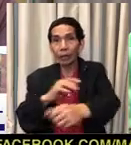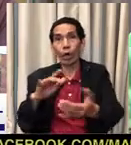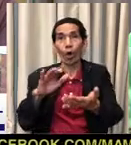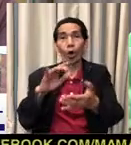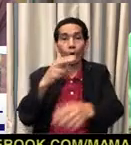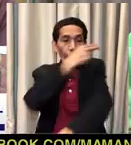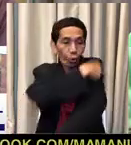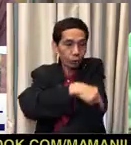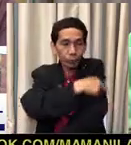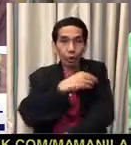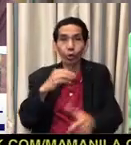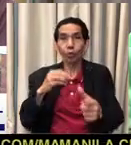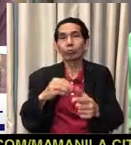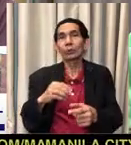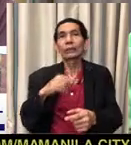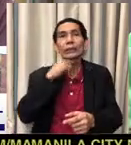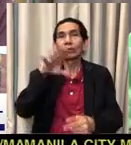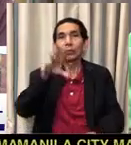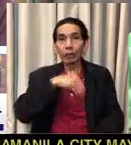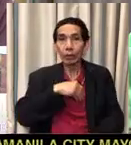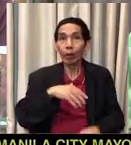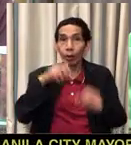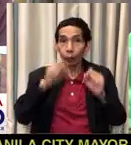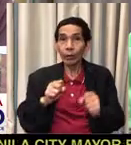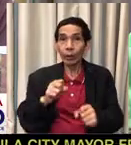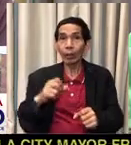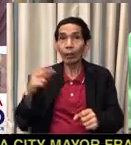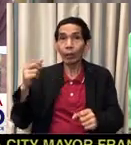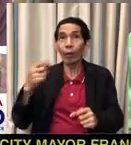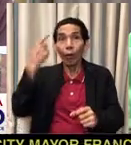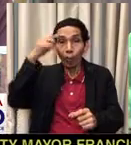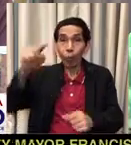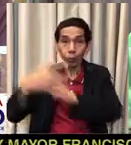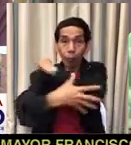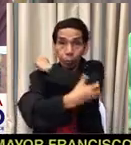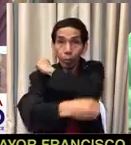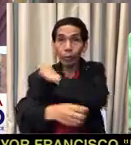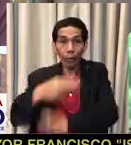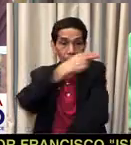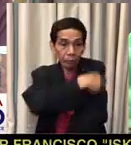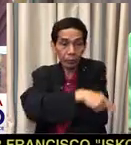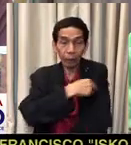tatanggapin. Bakit? Hindi ba pwedeng tamasahin na mahirap yun?